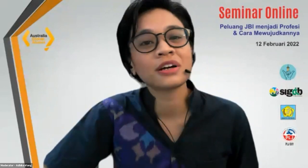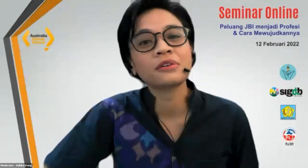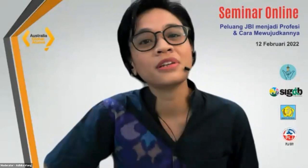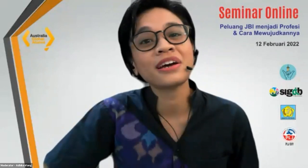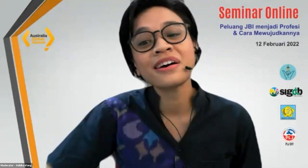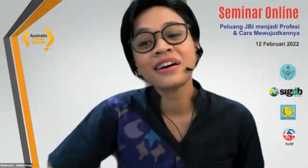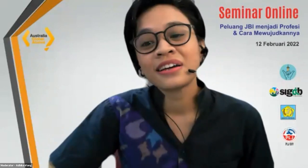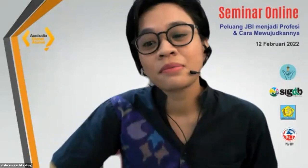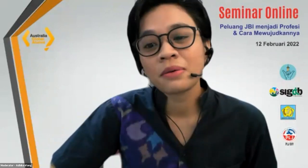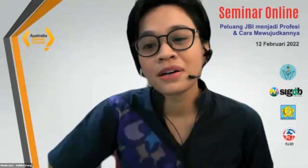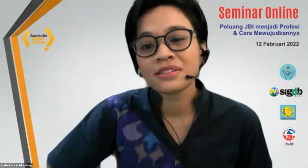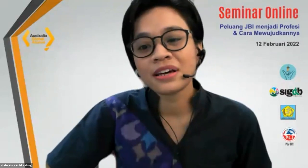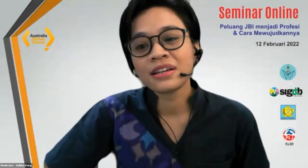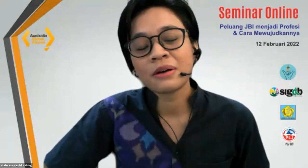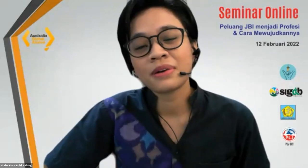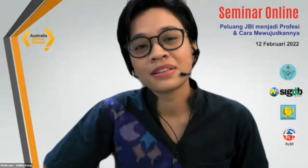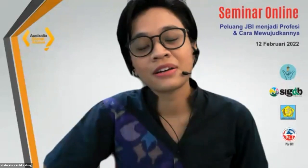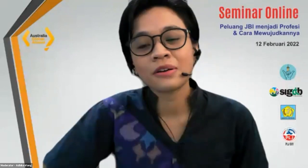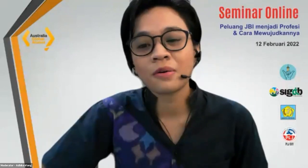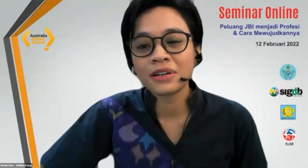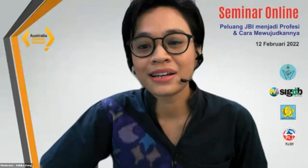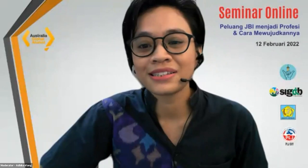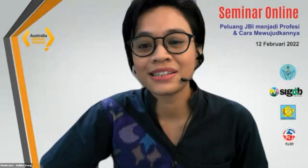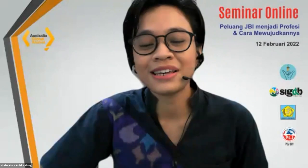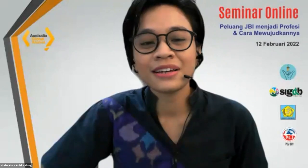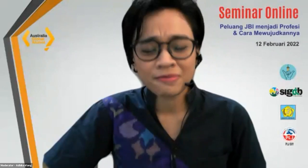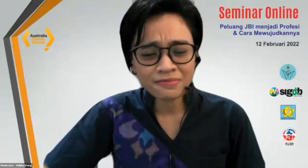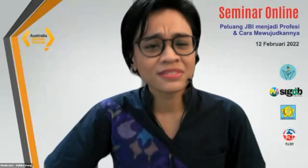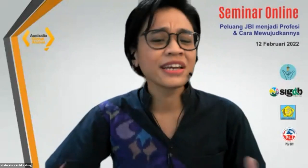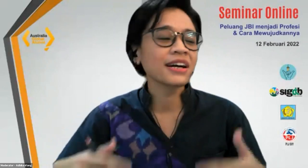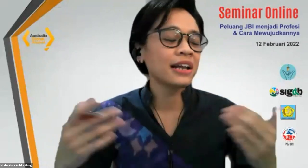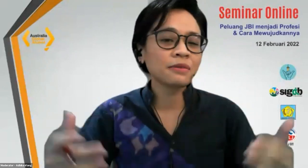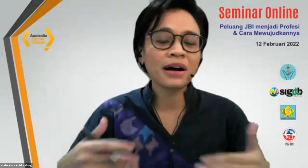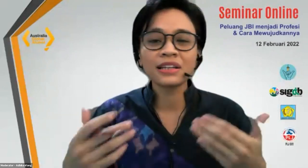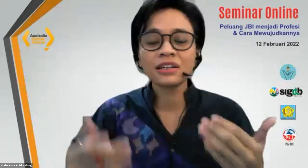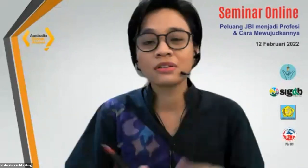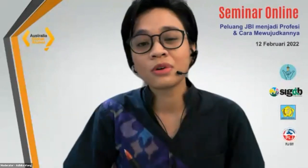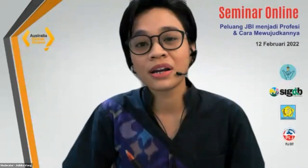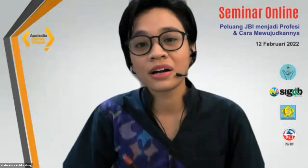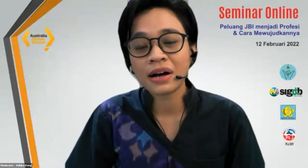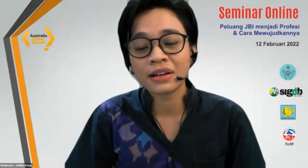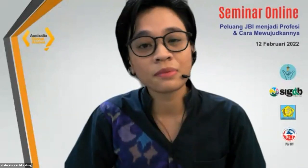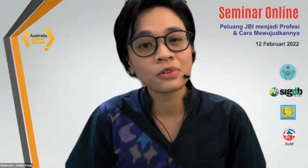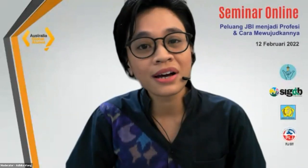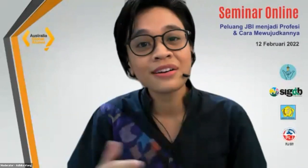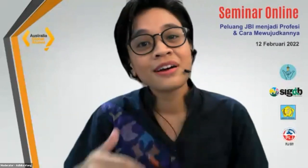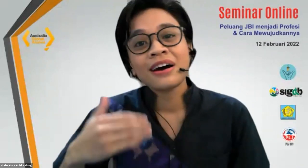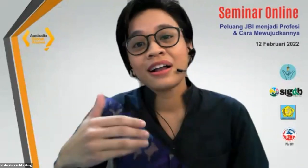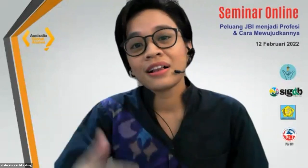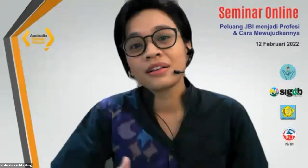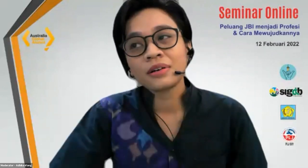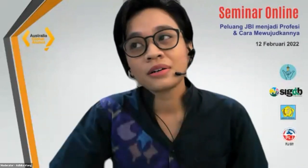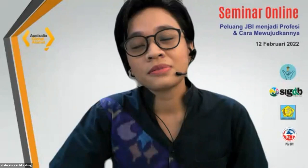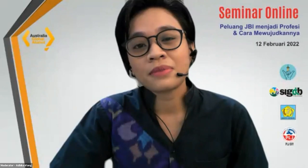mewujudkan dunia yang bebas dari hambatan komunikasi ya dalam hal ini tentu bukan yang hal yang mudah